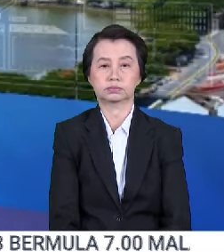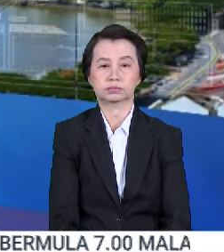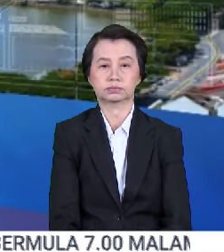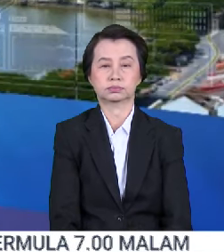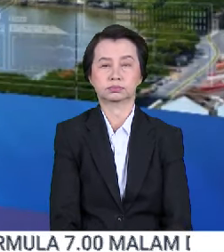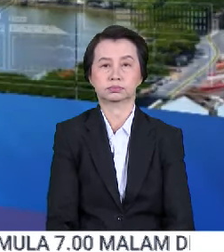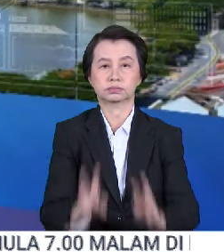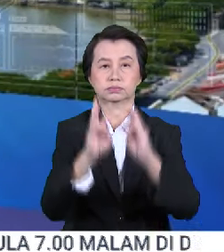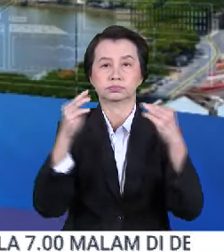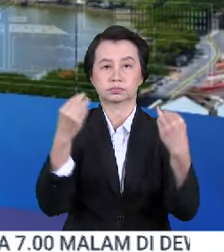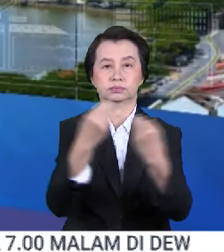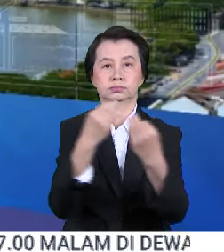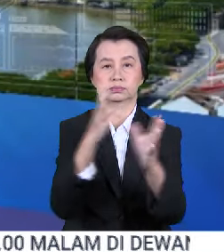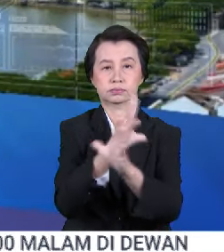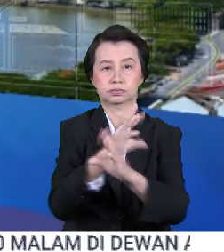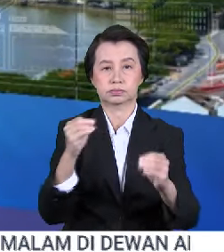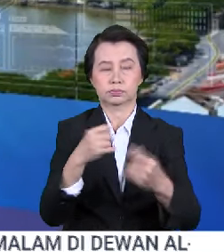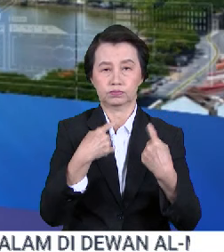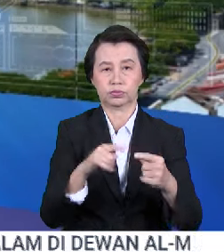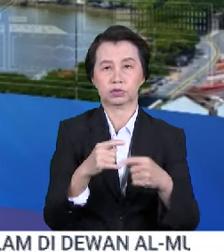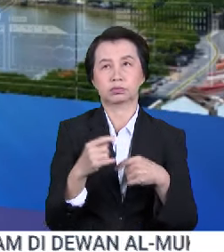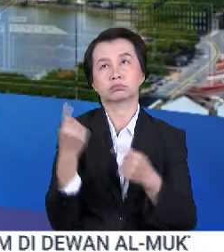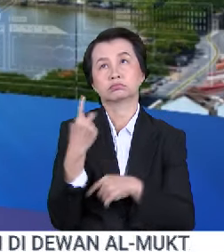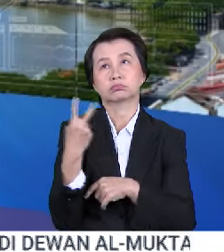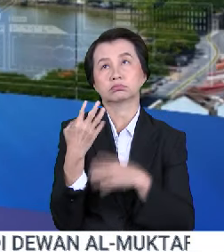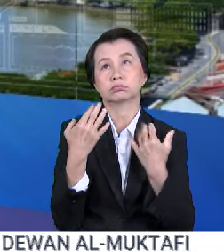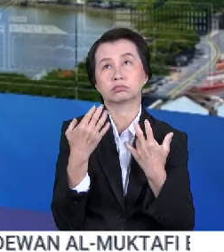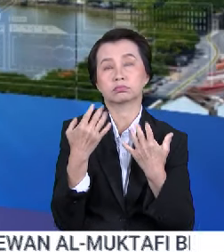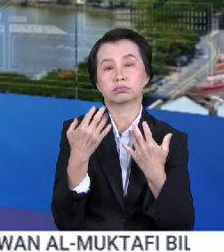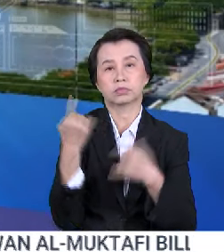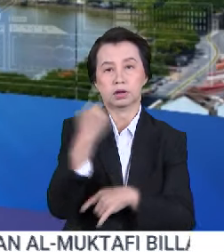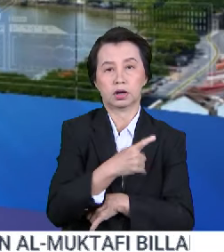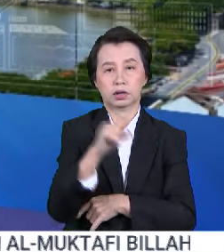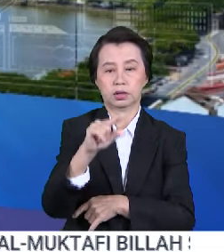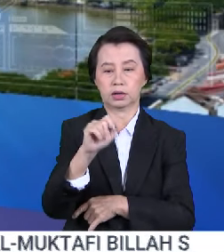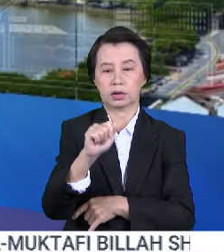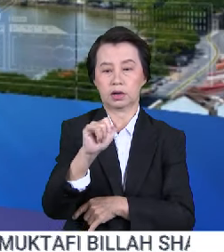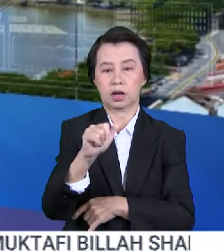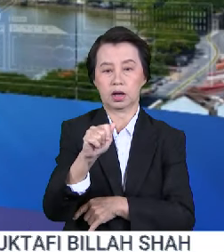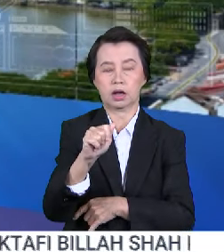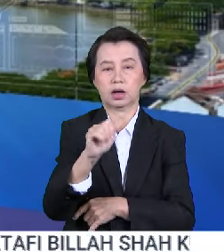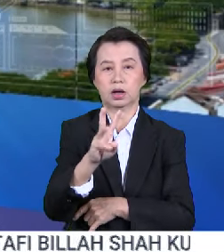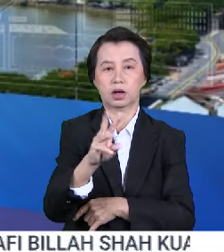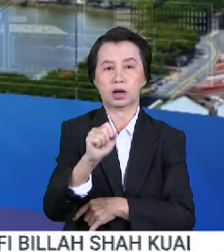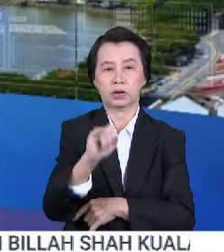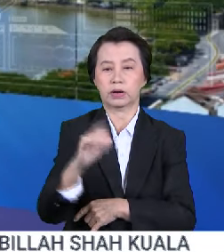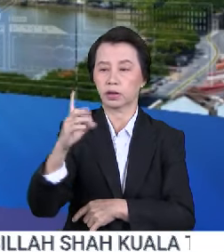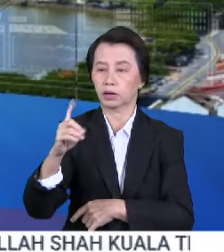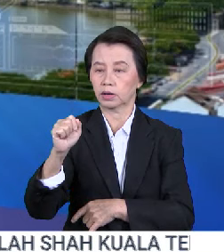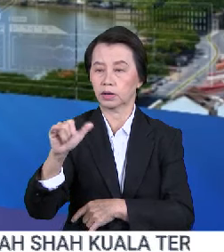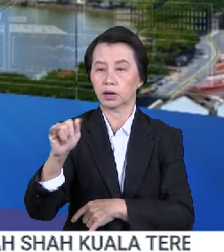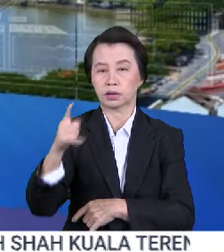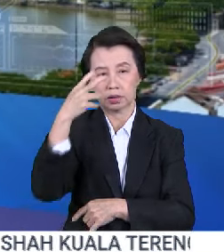masyarakat Serawak kini sedang Menghitung Hari Menanti ketimpaan hari gawe Dayak yang akan tiba tidak lama lagi untuk